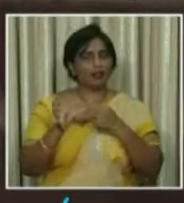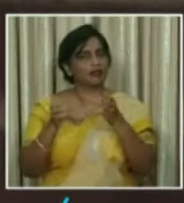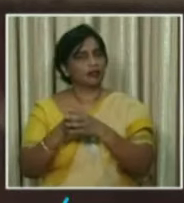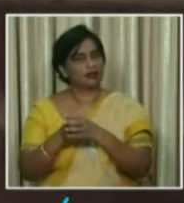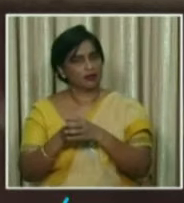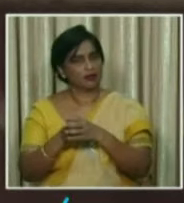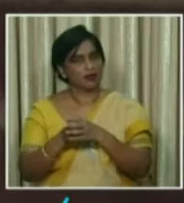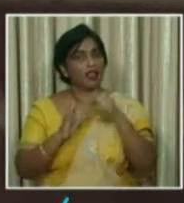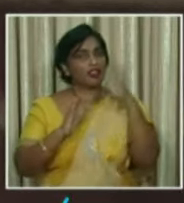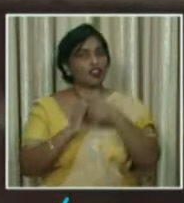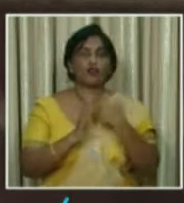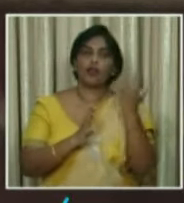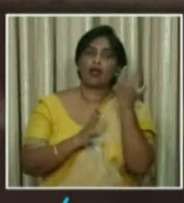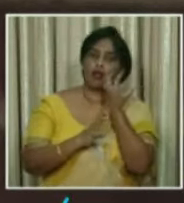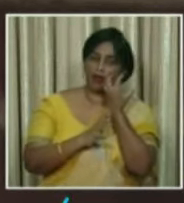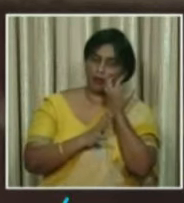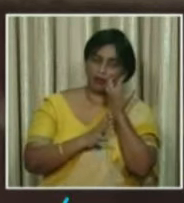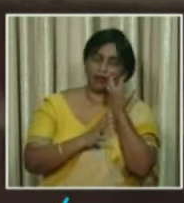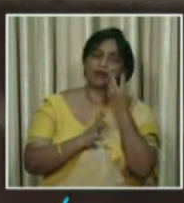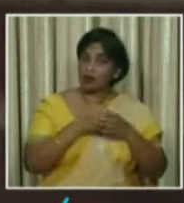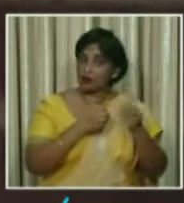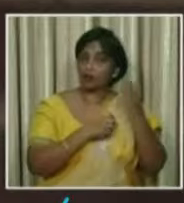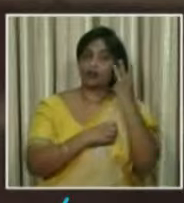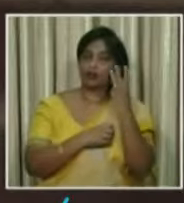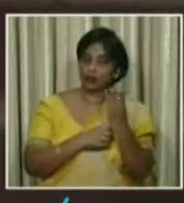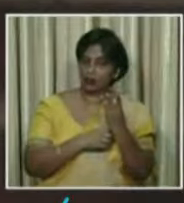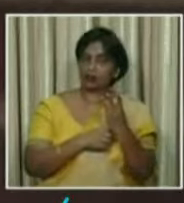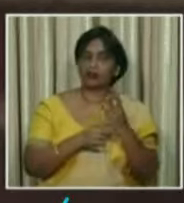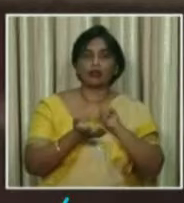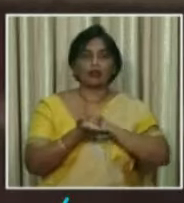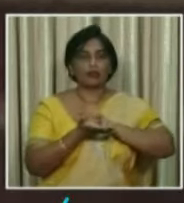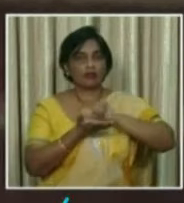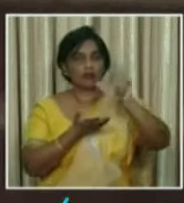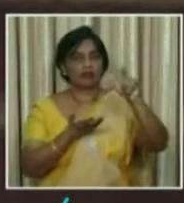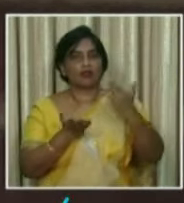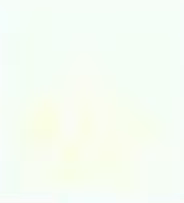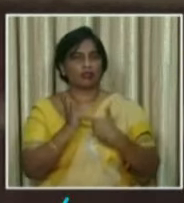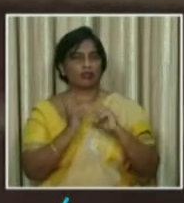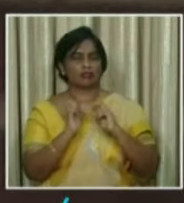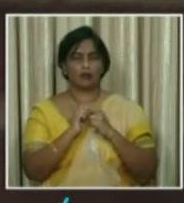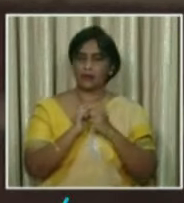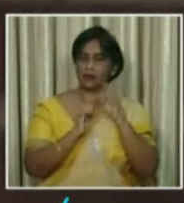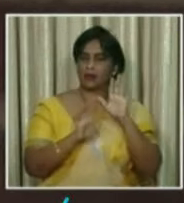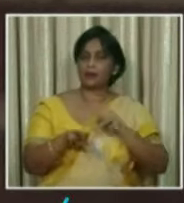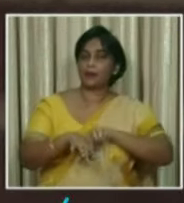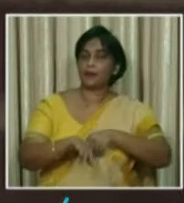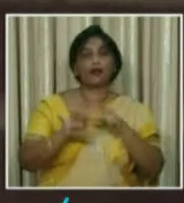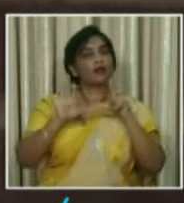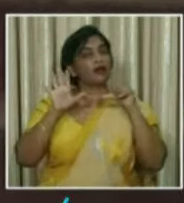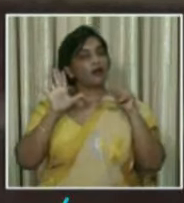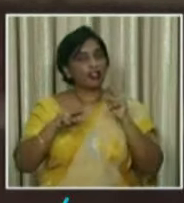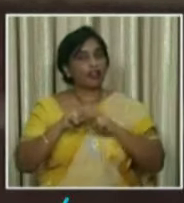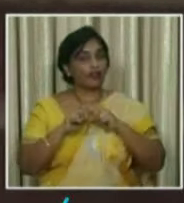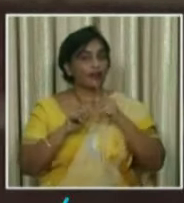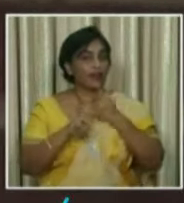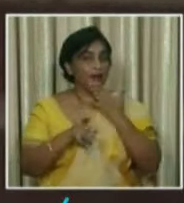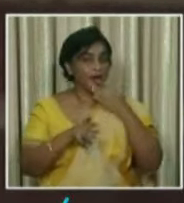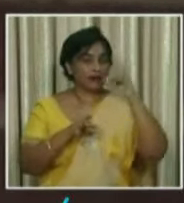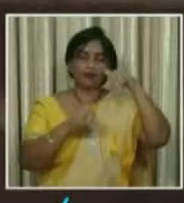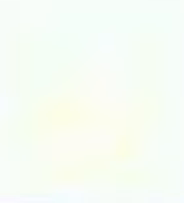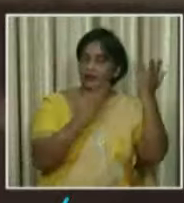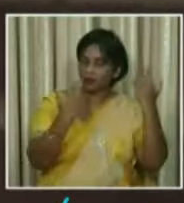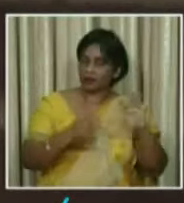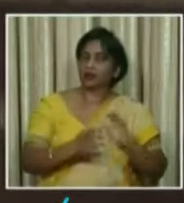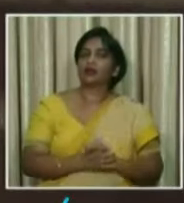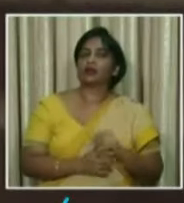කණ්ඩායමත් දකුණු අප්‍රිකා කණ්ඩායමත් ඒ කණ්ඩායම් තුනම ෆ්ලයිට් එකක තාක්ෂණික දෝෂයක් නිසා පැය 7ක් ෆ්ලොරිඩා එයාපෝර්ට් එකේ අතරමං වීමක්